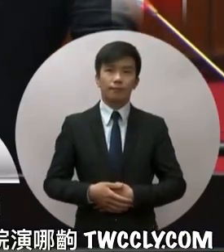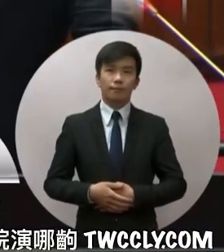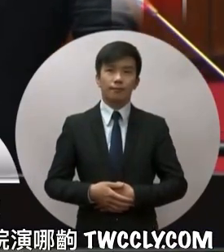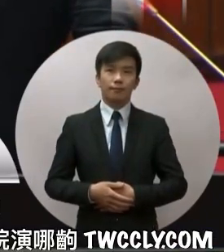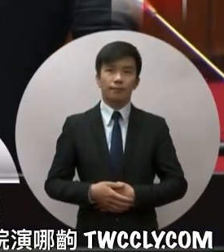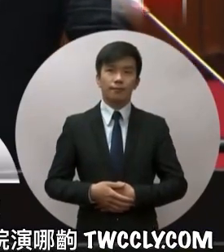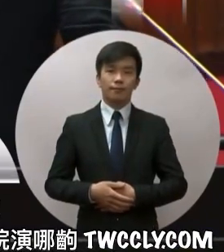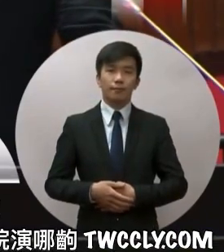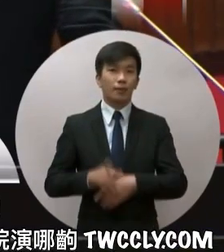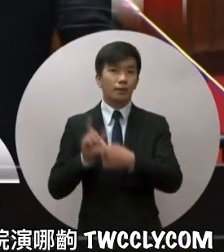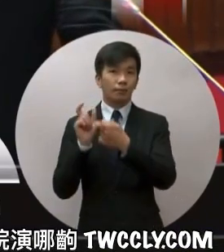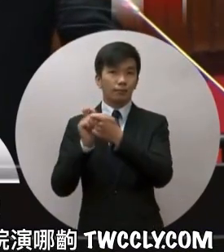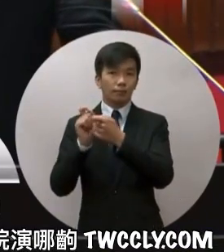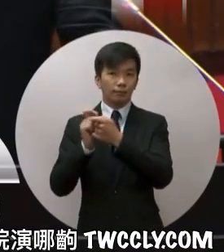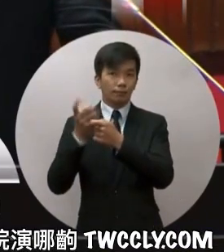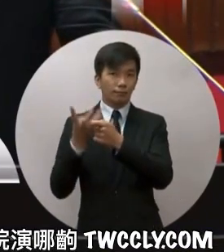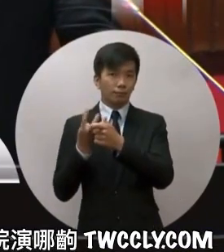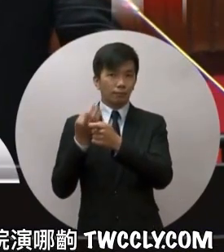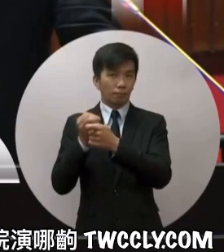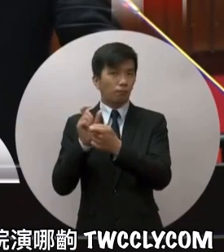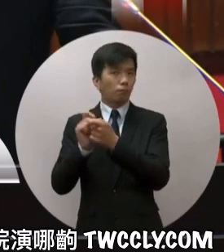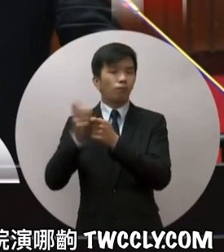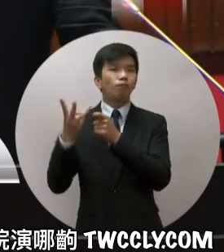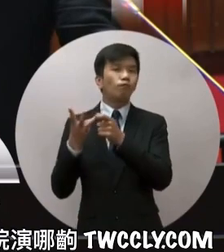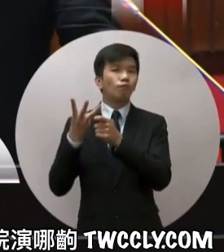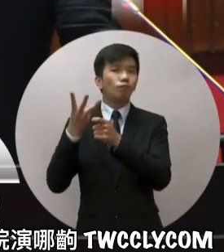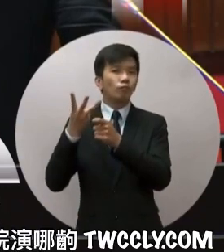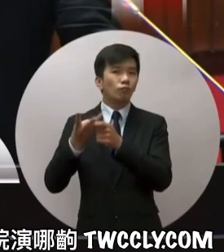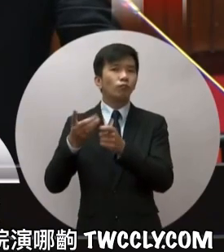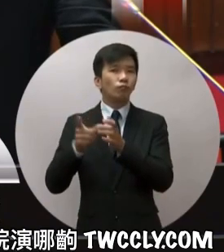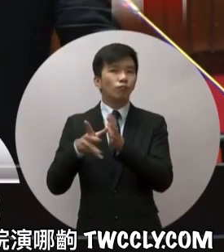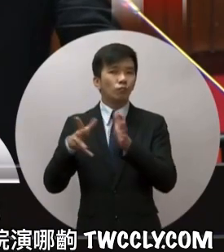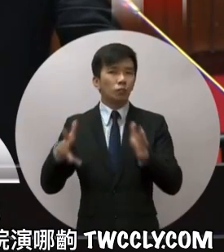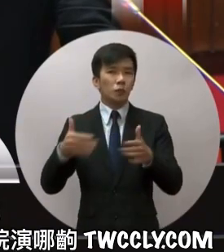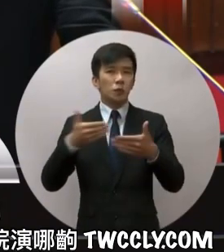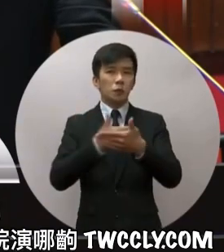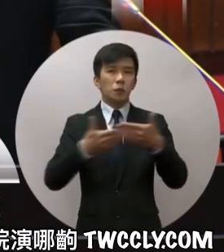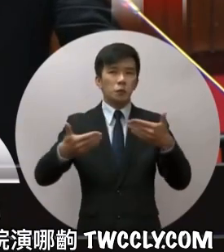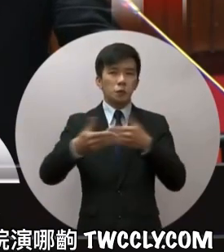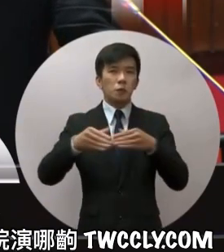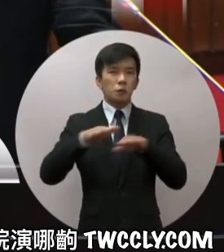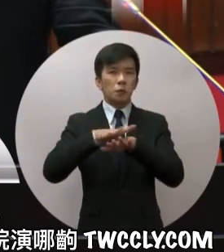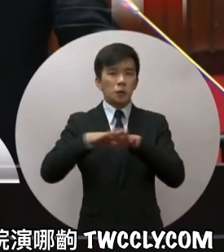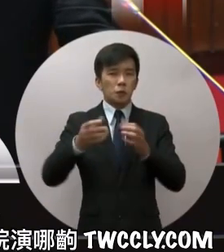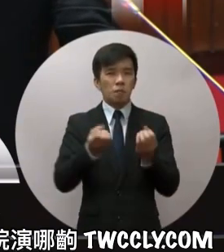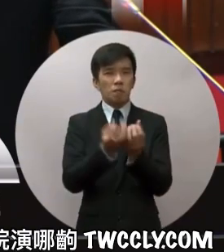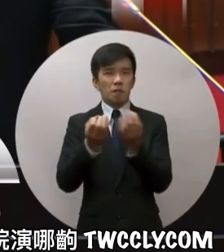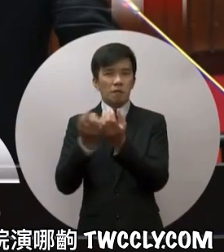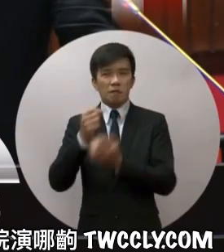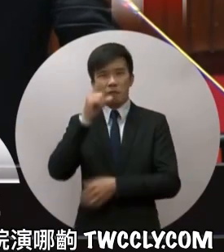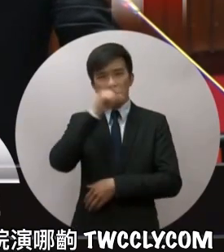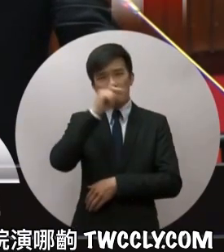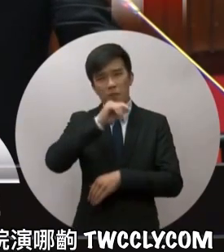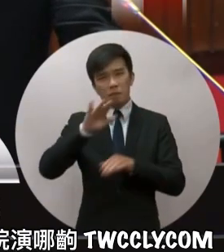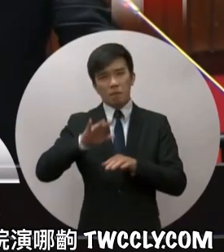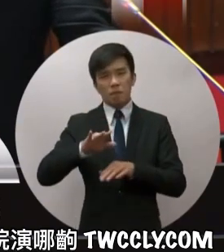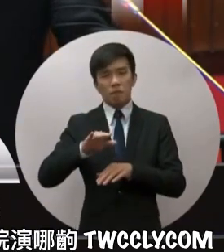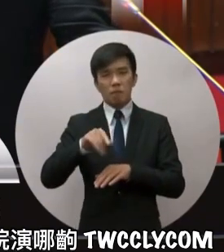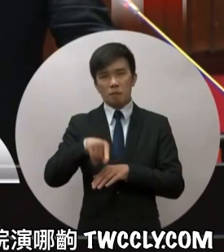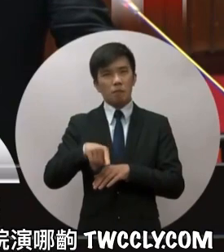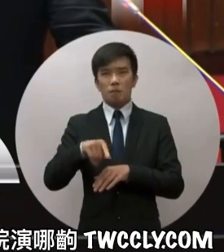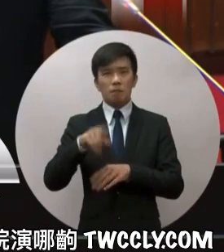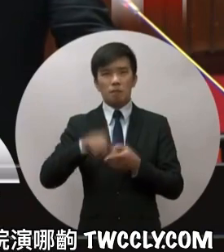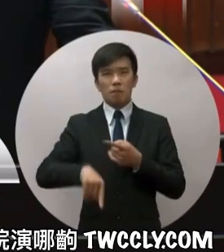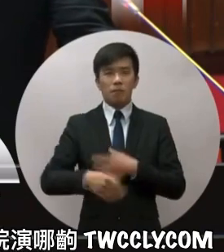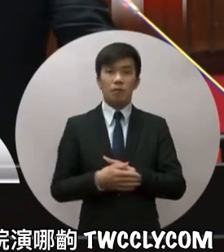我們要先看一下這幾年來近三年來這個道安惡化的問題那這個部分我們知道說其實先